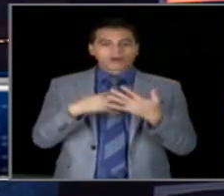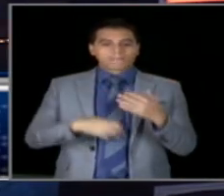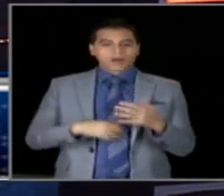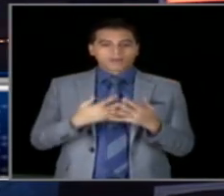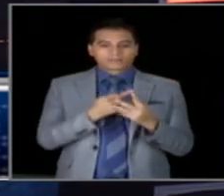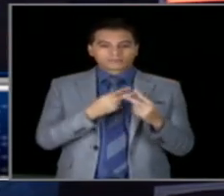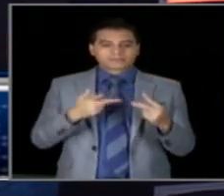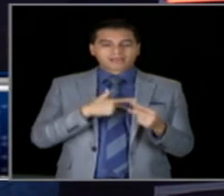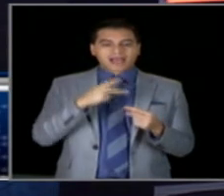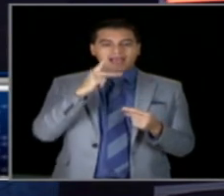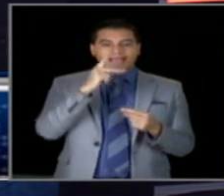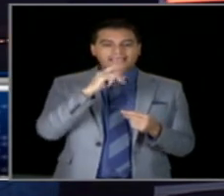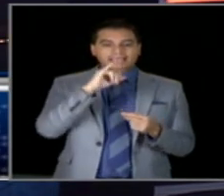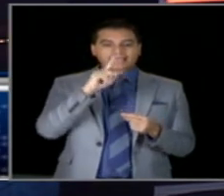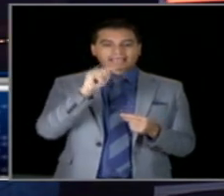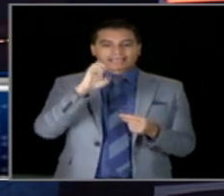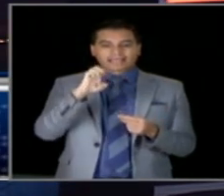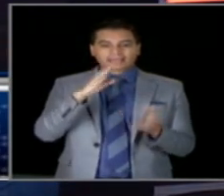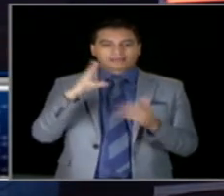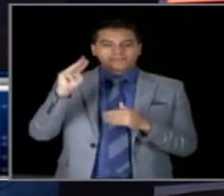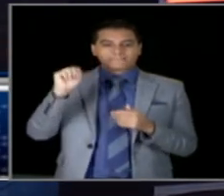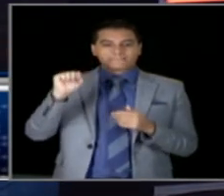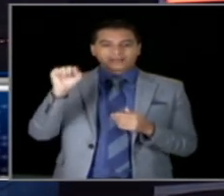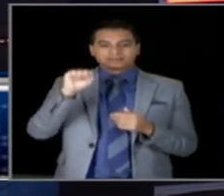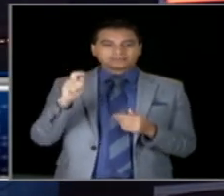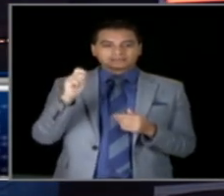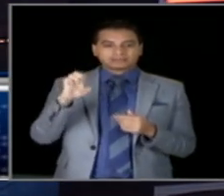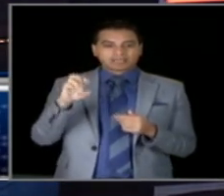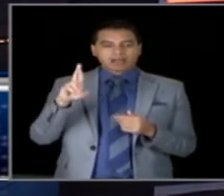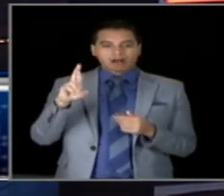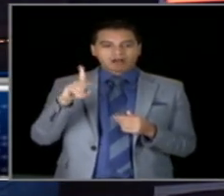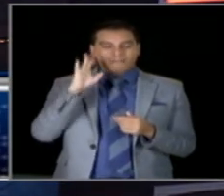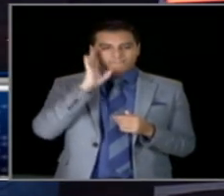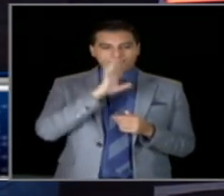لشركة البرمجيات كاين ماستر.